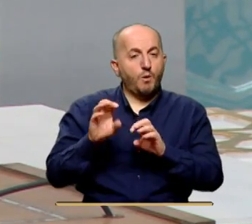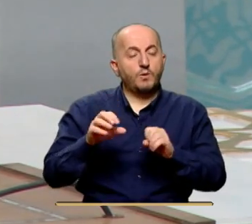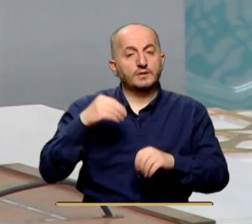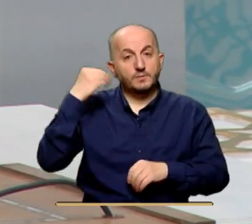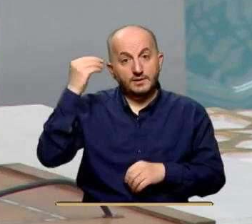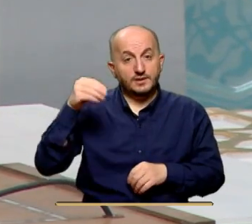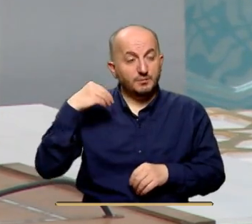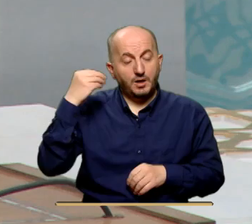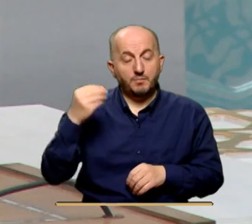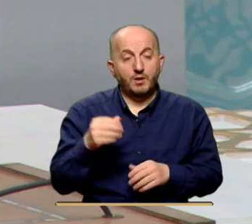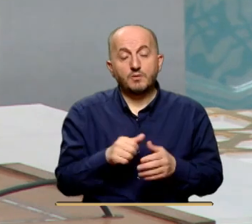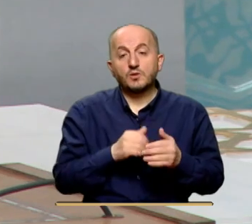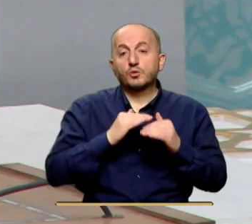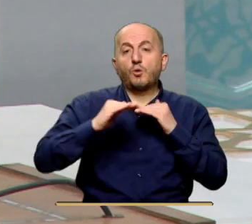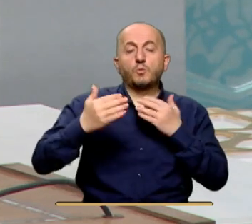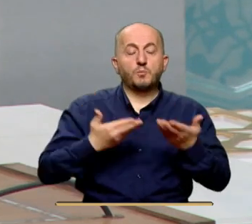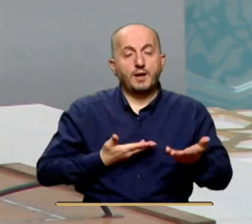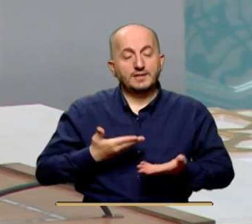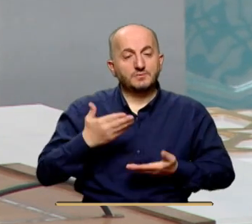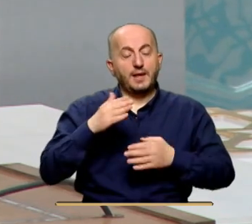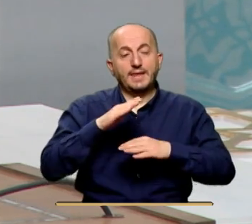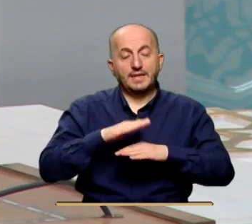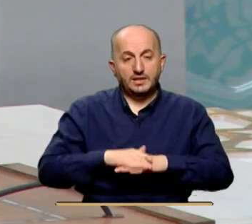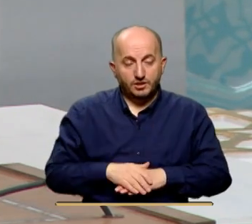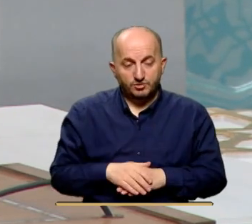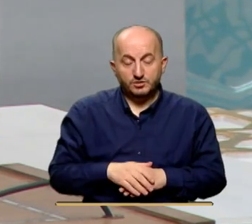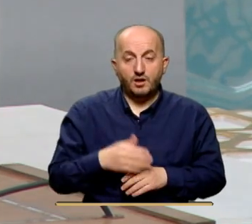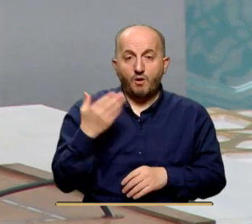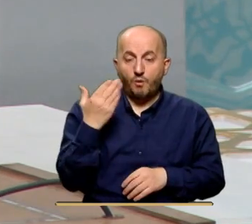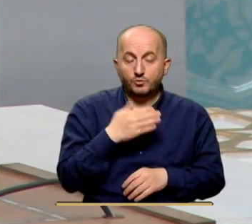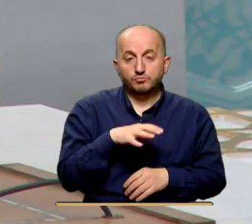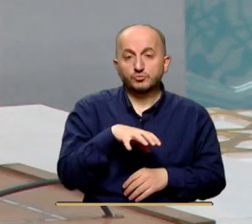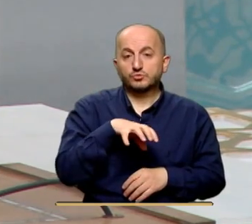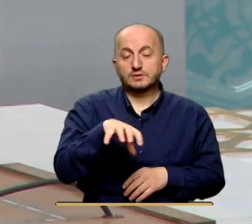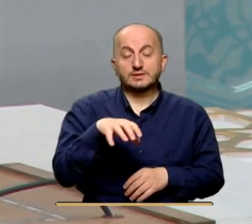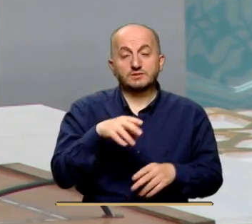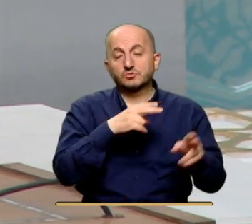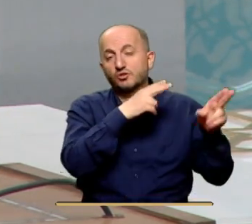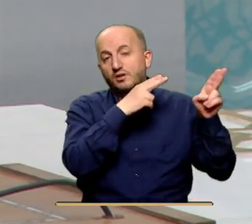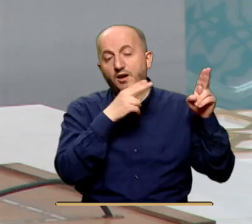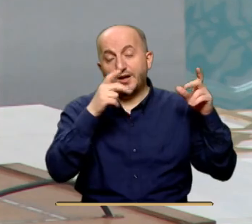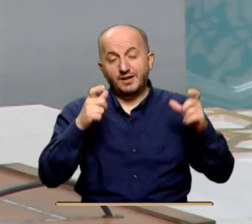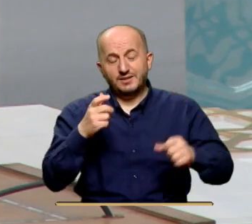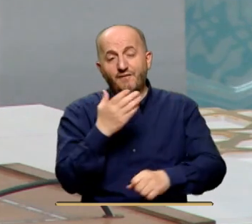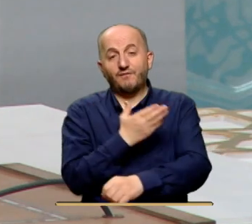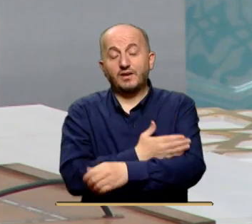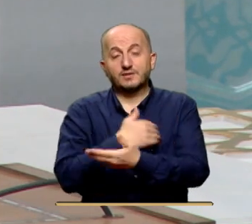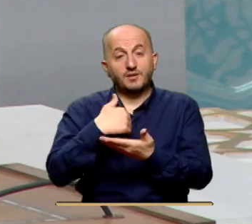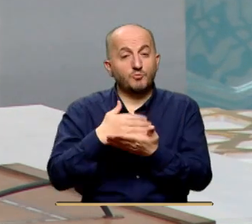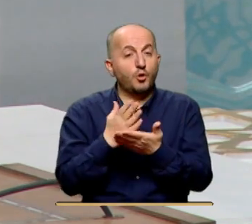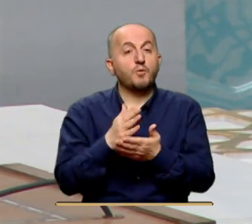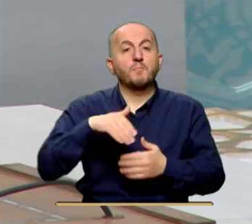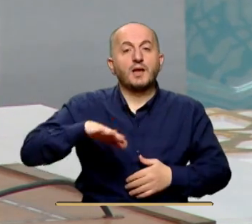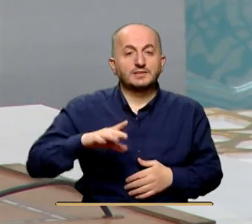imamı, yani bir topluma hizmet edecek okumuş kesim Çanakkale'de vatan bölünmez diye